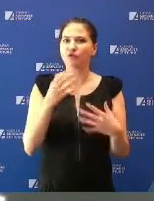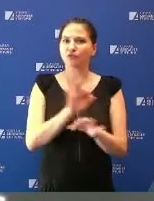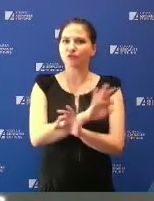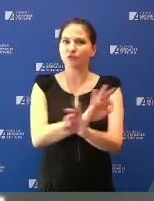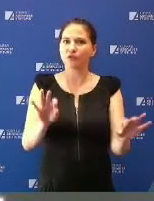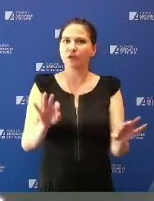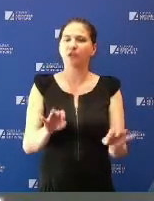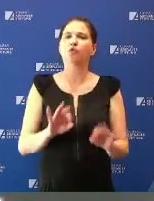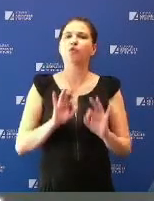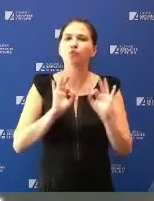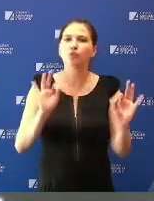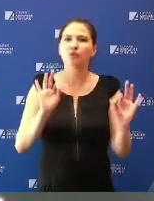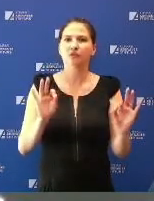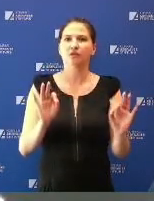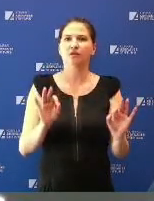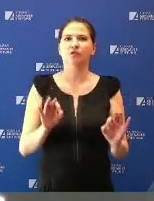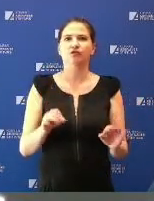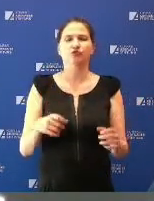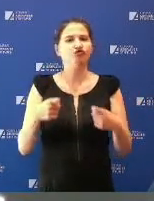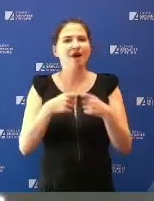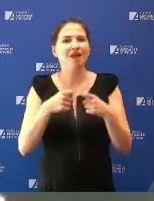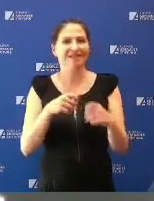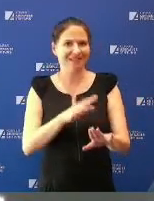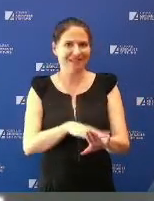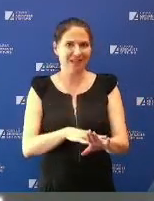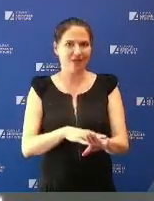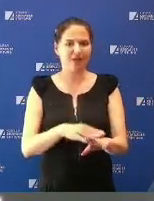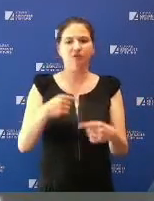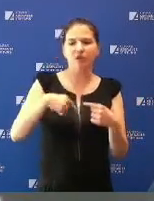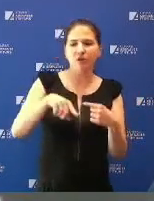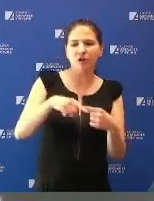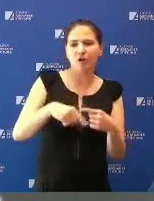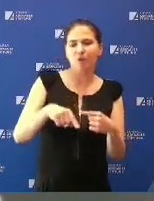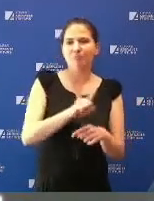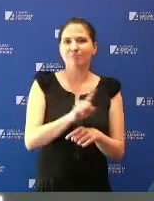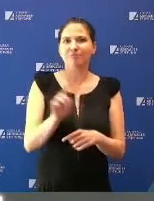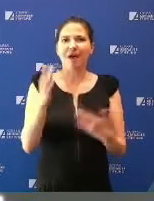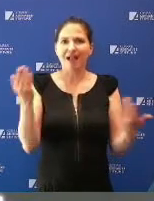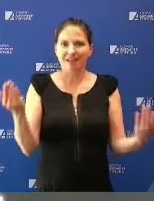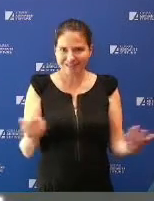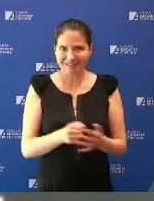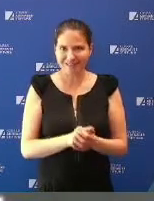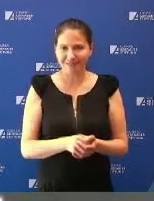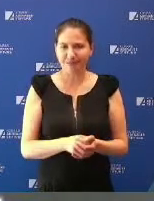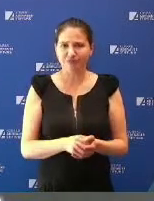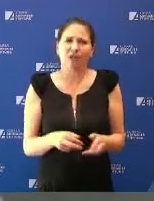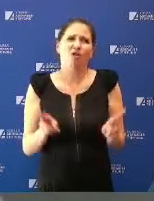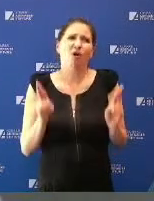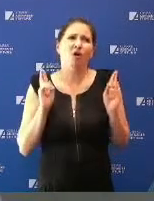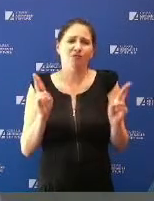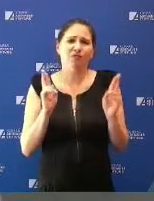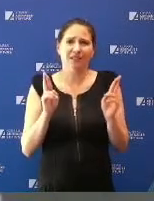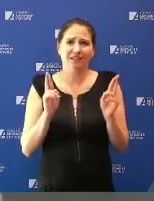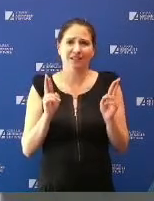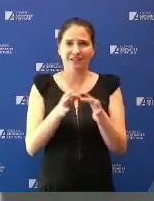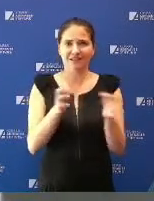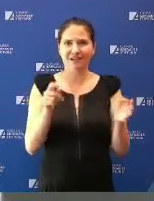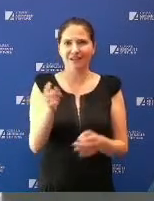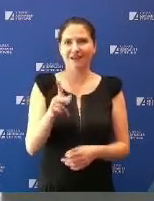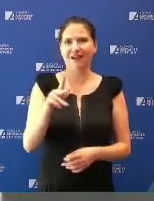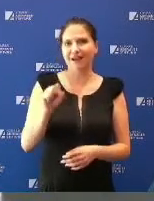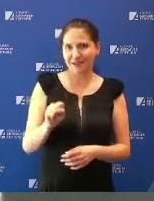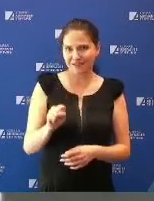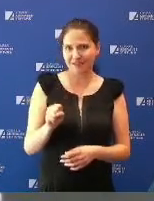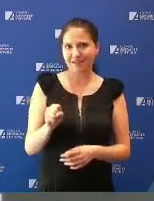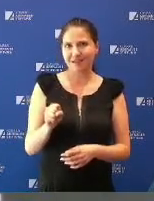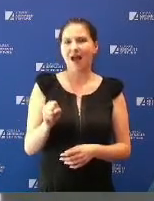eine anregende Zeit und auf bald. Ich hoffe, dann wieder bei einem Tag der CAS, bei einem